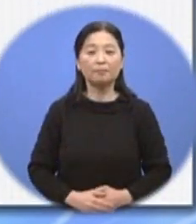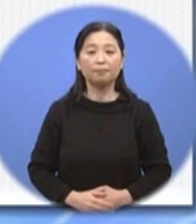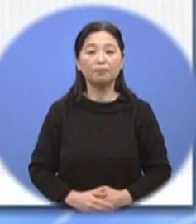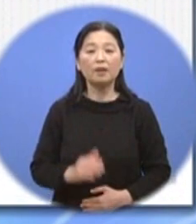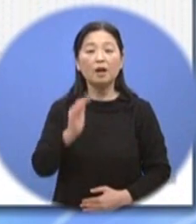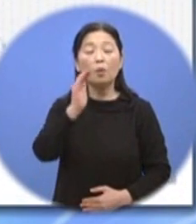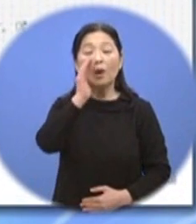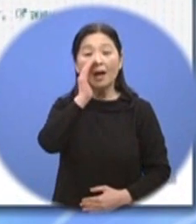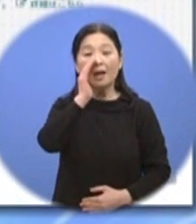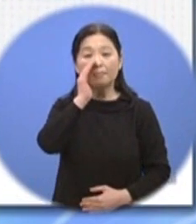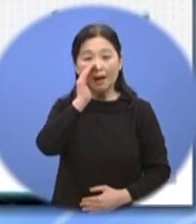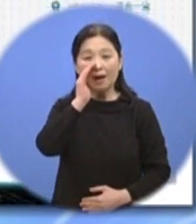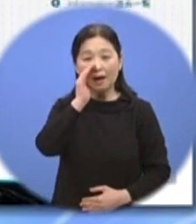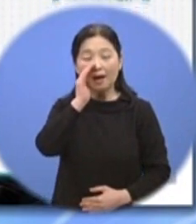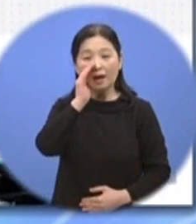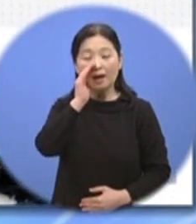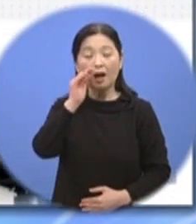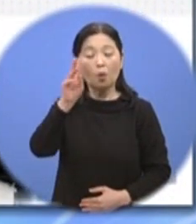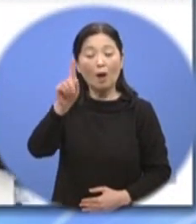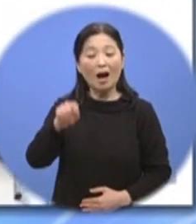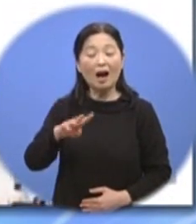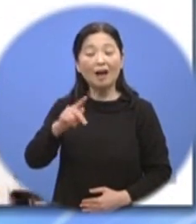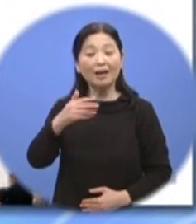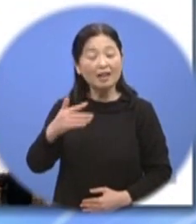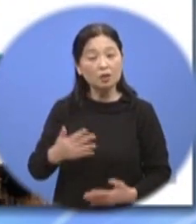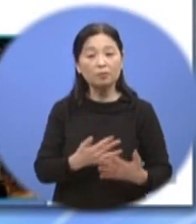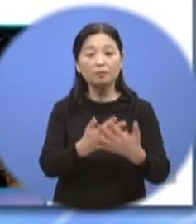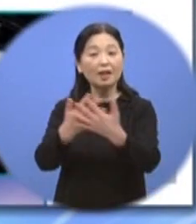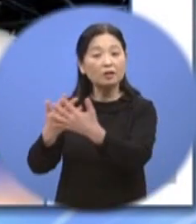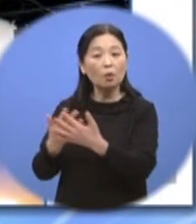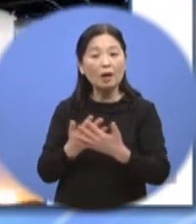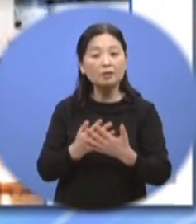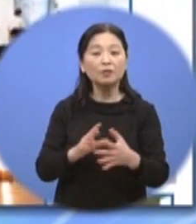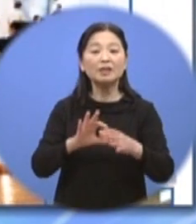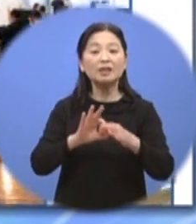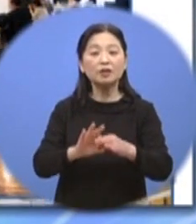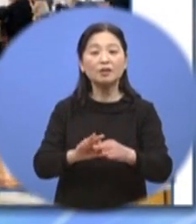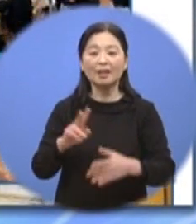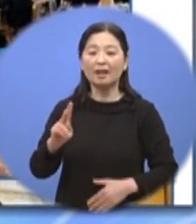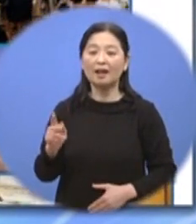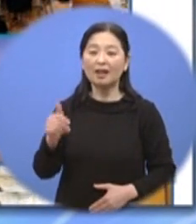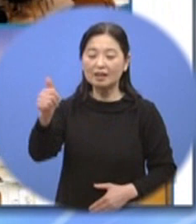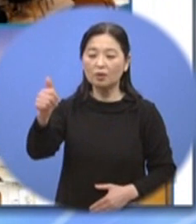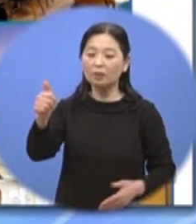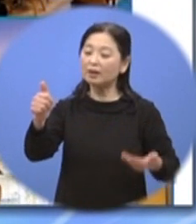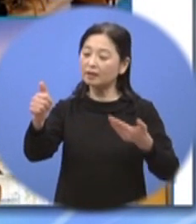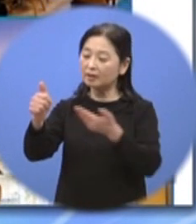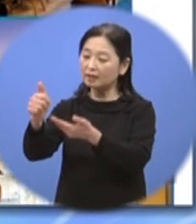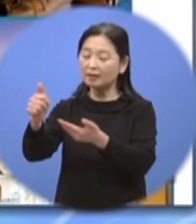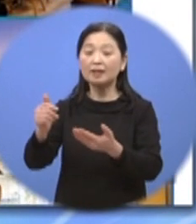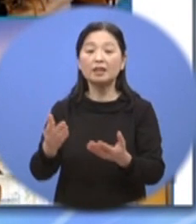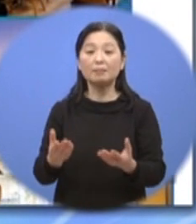和歌山ワーケーションネットワークスについて桐明課長に伺いました。